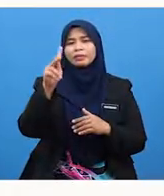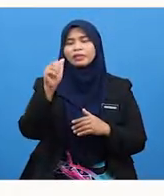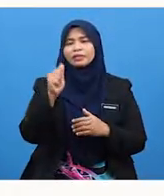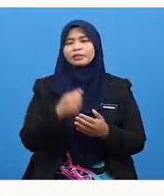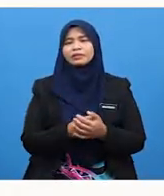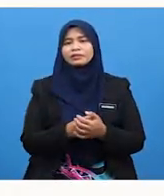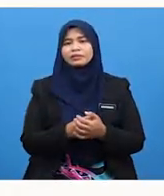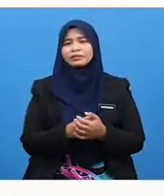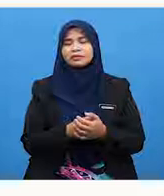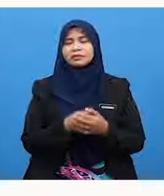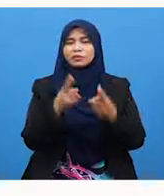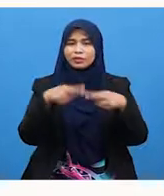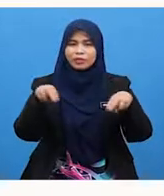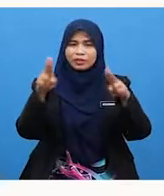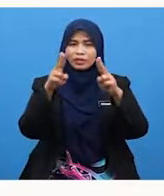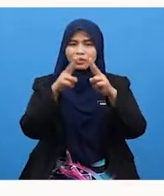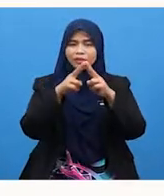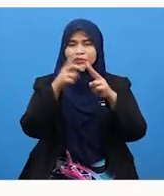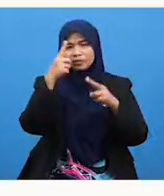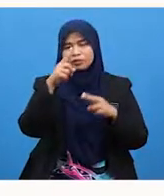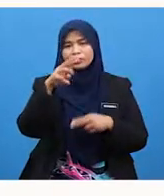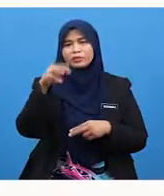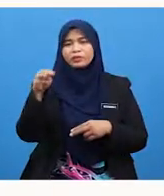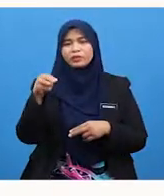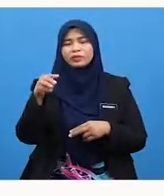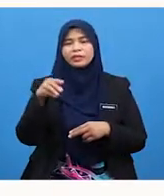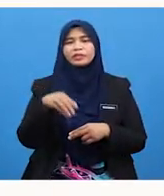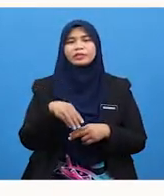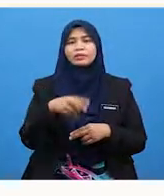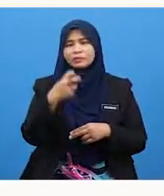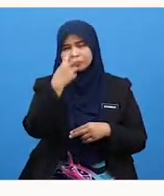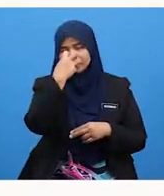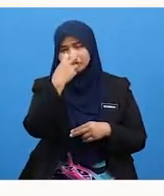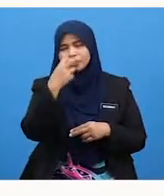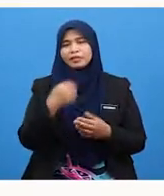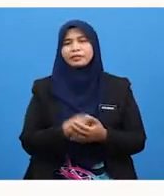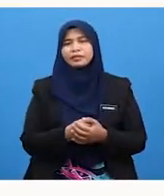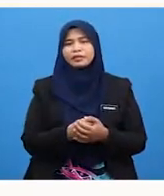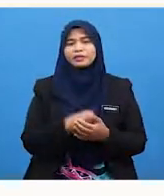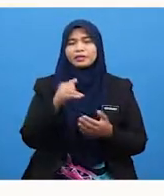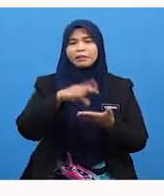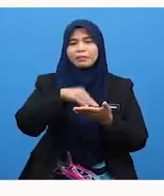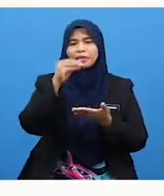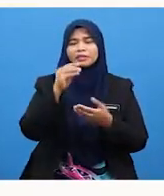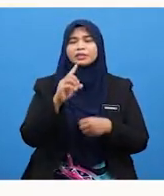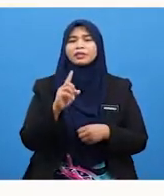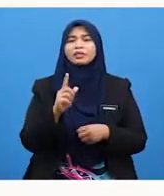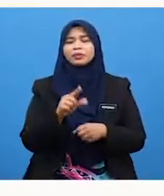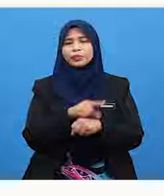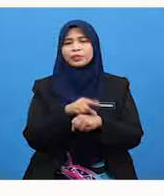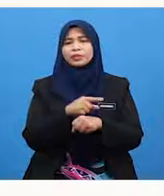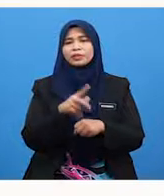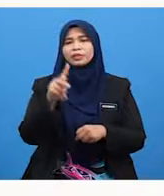terutama bagi murid-murid kurang upaya penglihatan yang belajar menggunakan kod